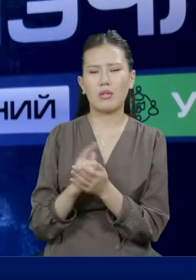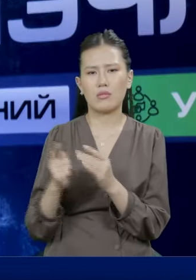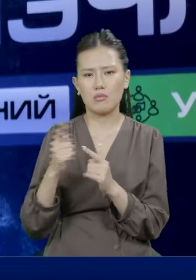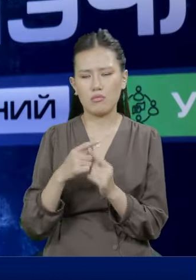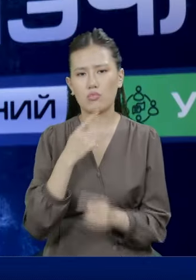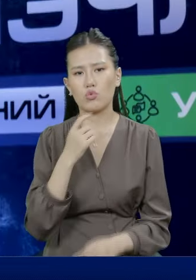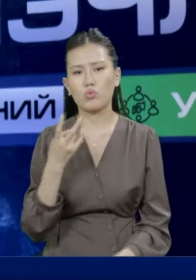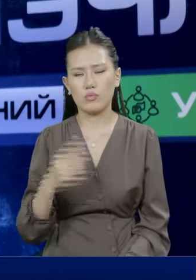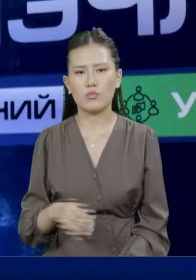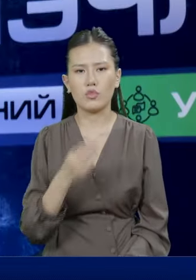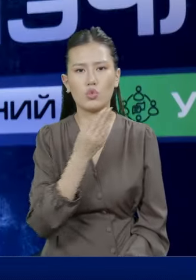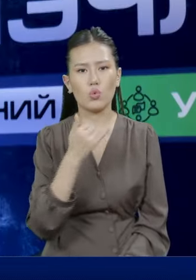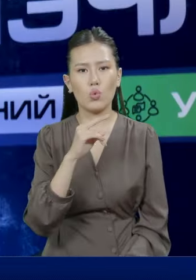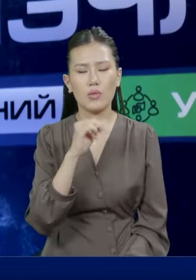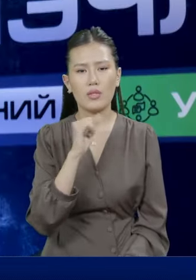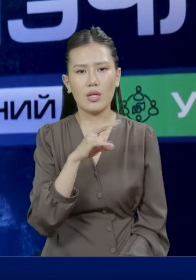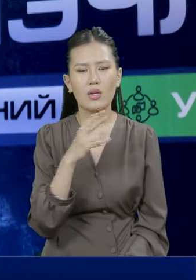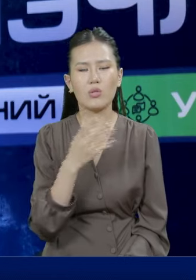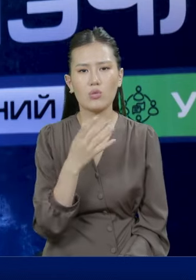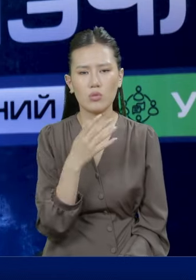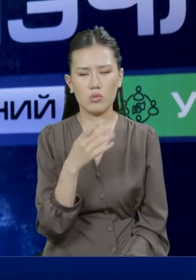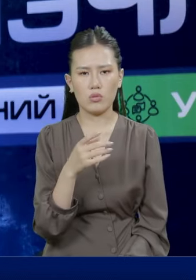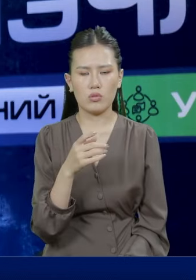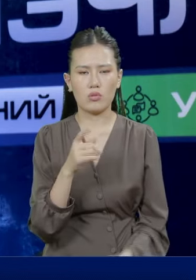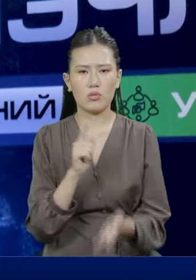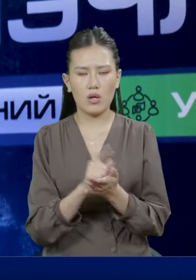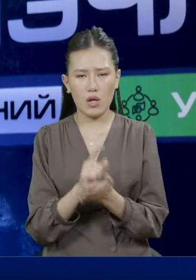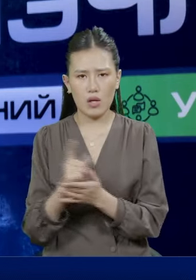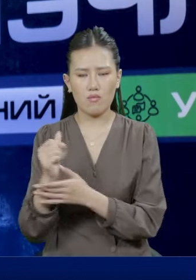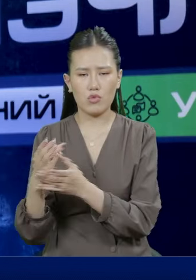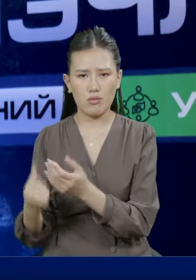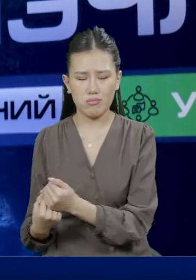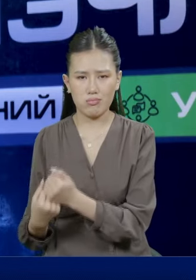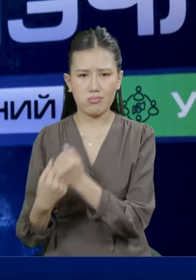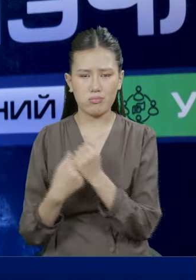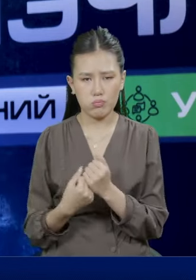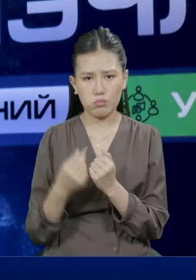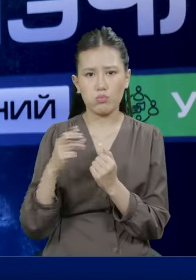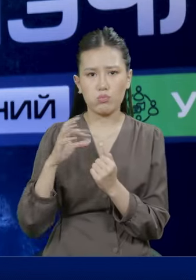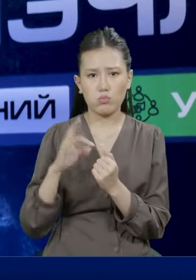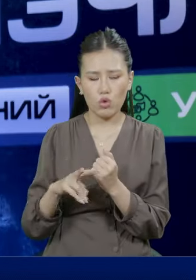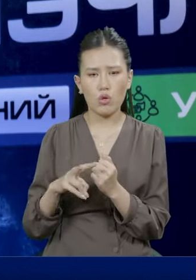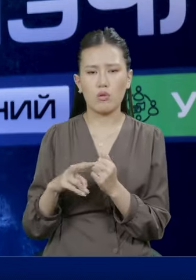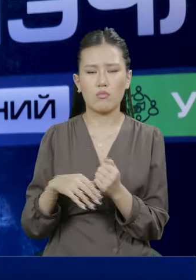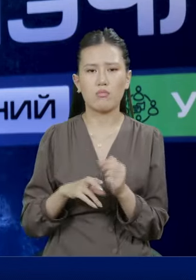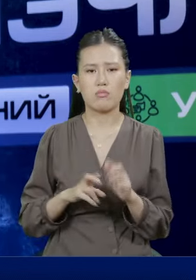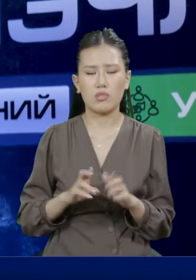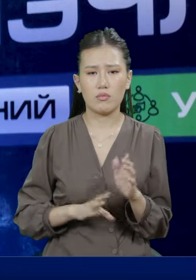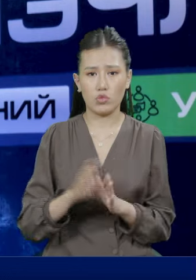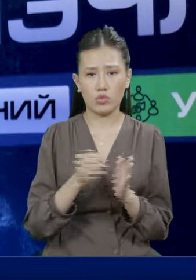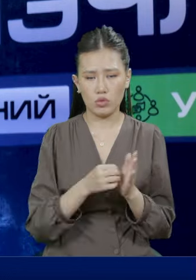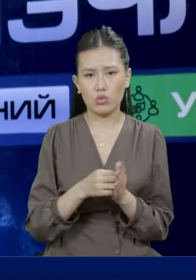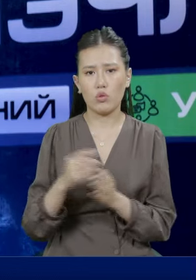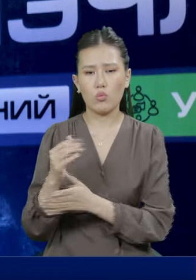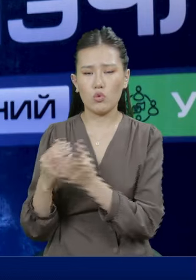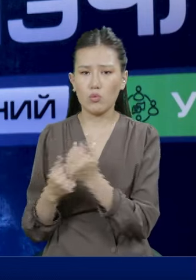тодорхой хэмжээний дид бүтцэд одоо биттэй бүтцэд хөрөнгө оруулж хөгчдөг байгаа даа. А энийг яаж одоо хэрхэн хөрөнгө оруулалтыг татхын ийшээ одоо сонирхож байгаа гэдэгт байгаа мүү гэдэг